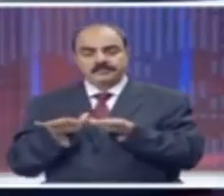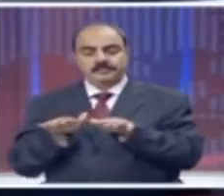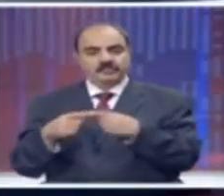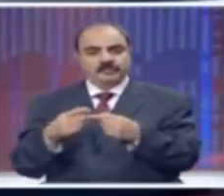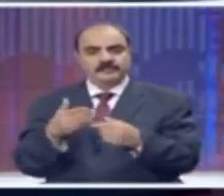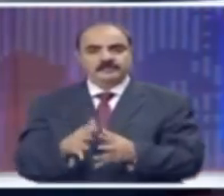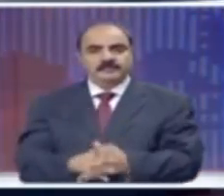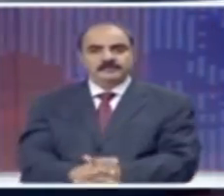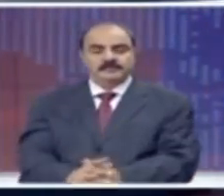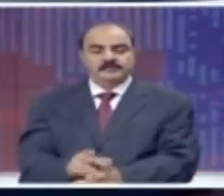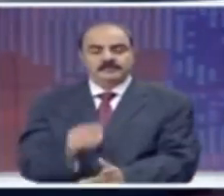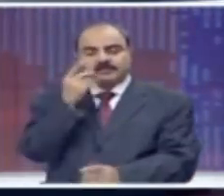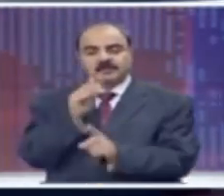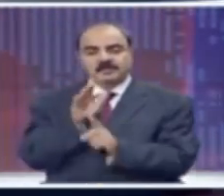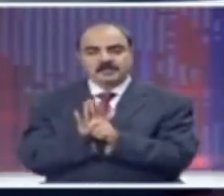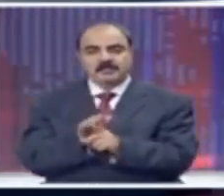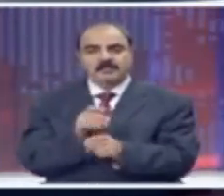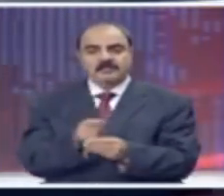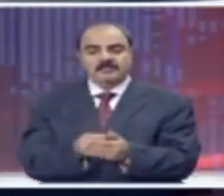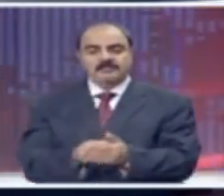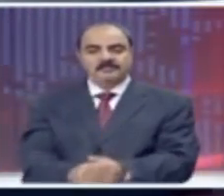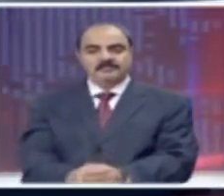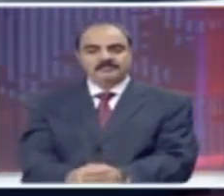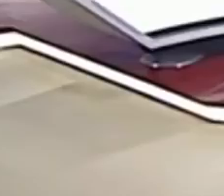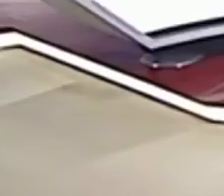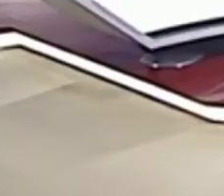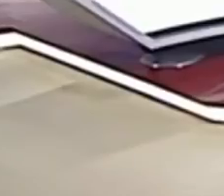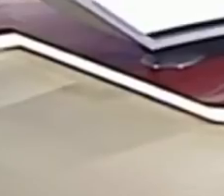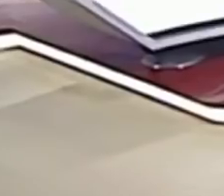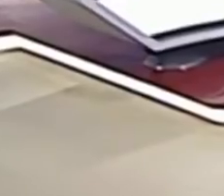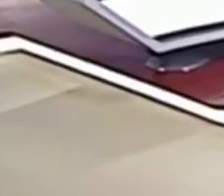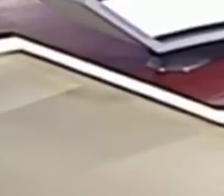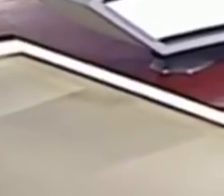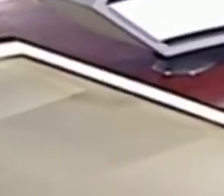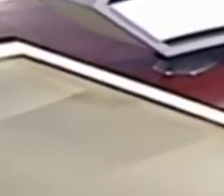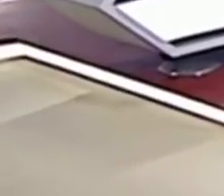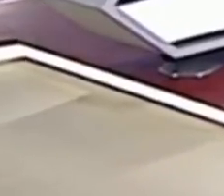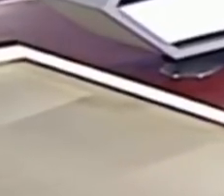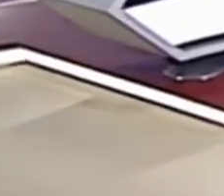masbiro.eg. دمتم في رعاية الله.